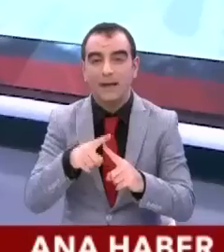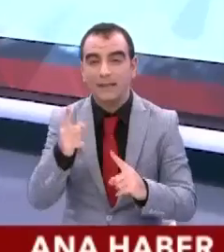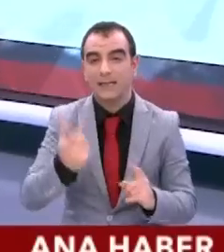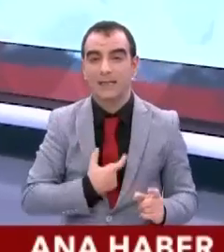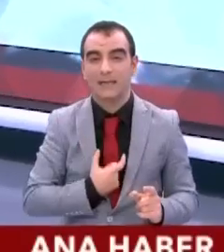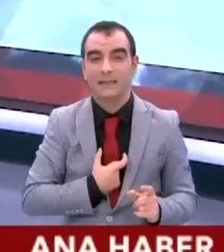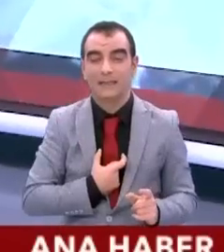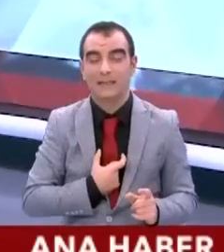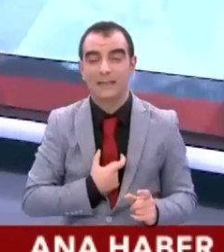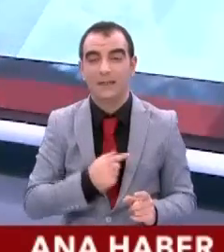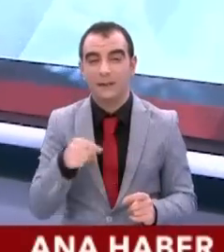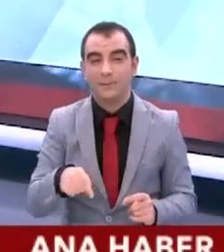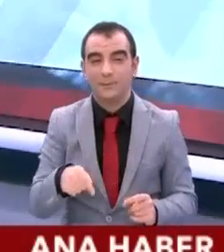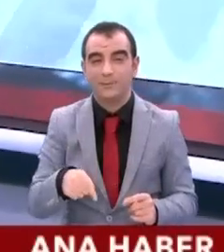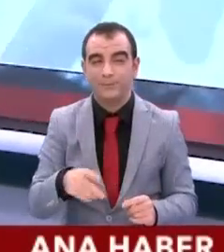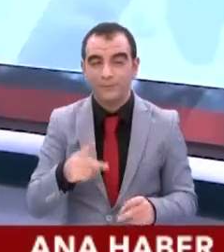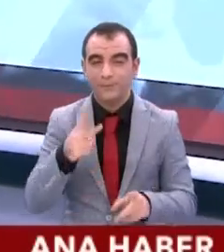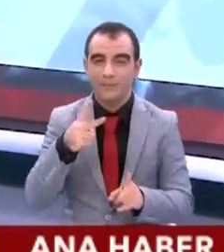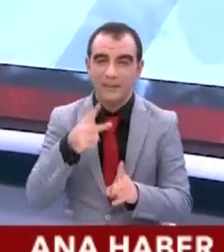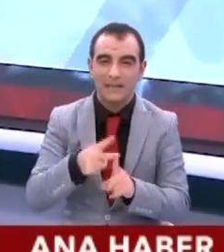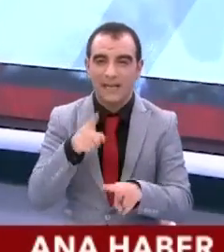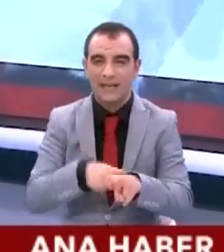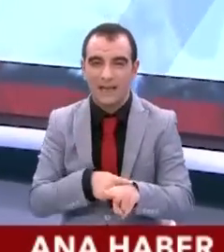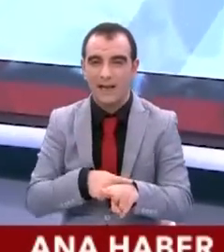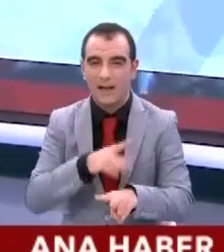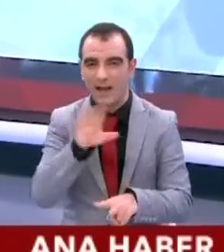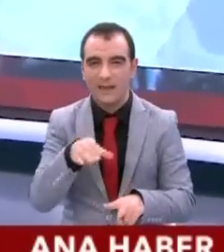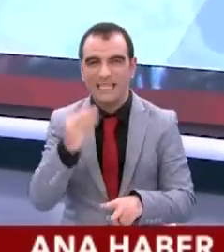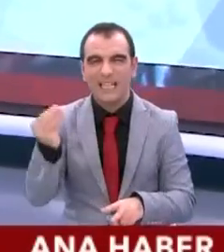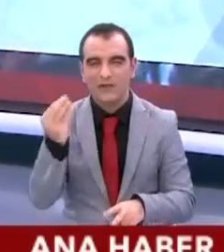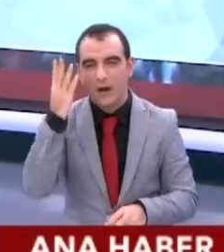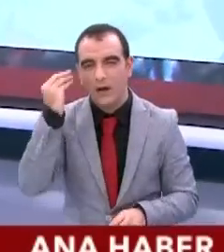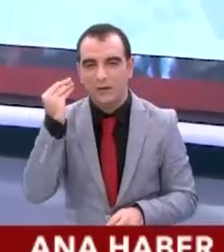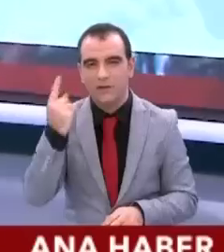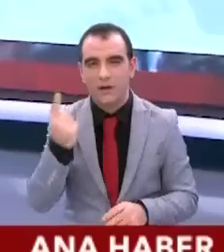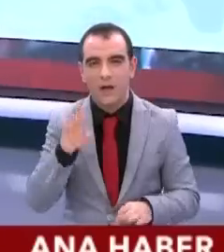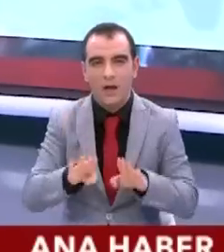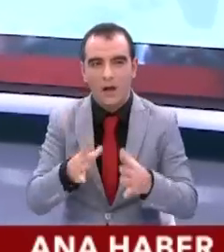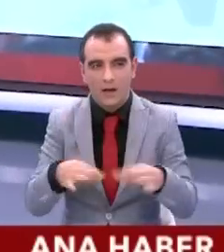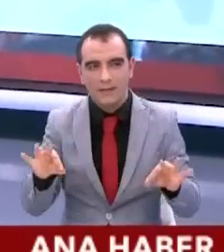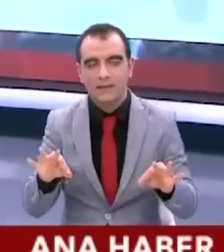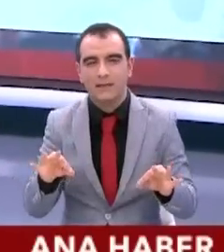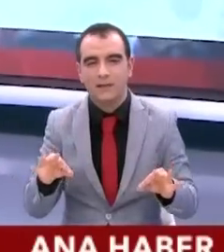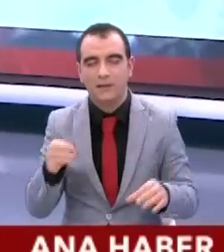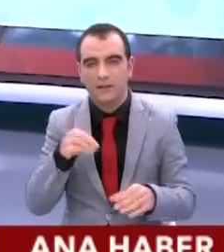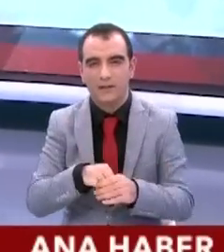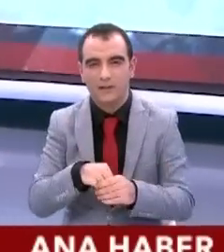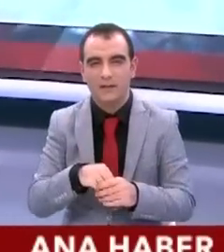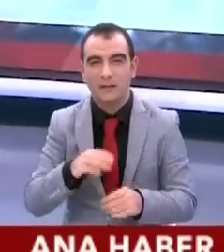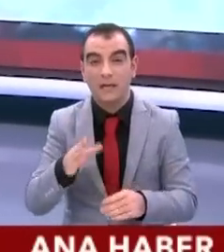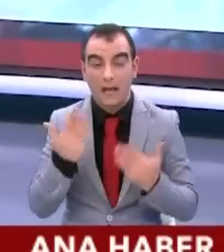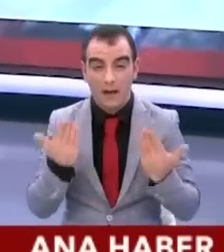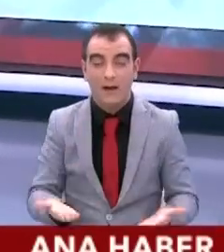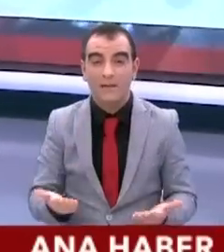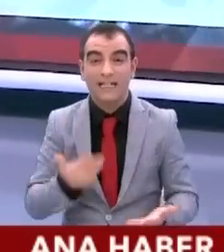meşhur deyimle ve ye ve z kuşağını da anlayacağı loding Tamam hazırlanıyor hazırlık aşamasında Tabii ki